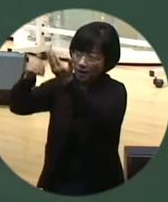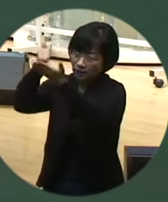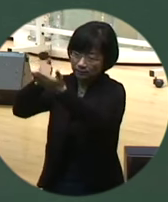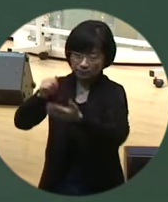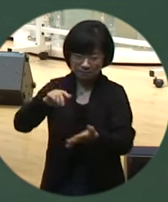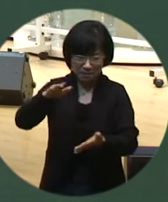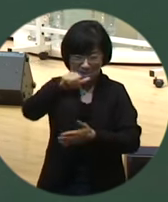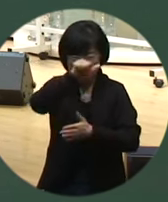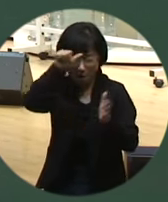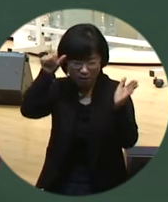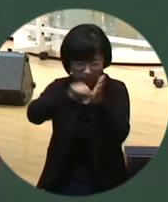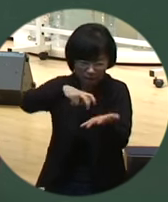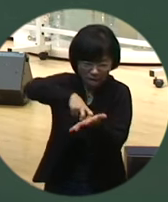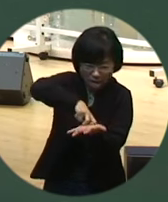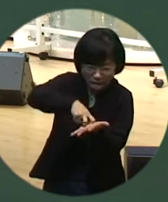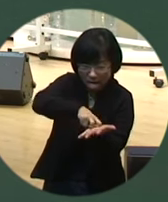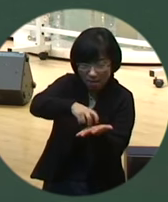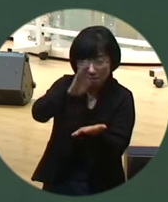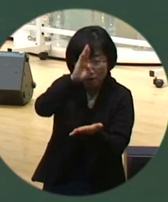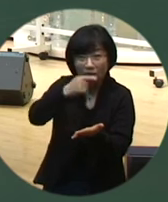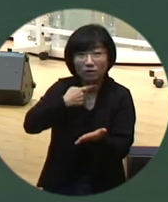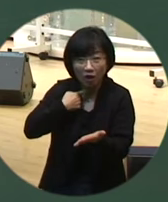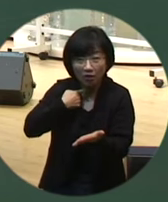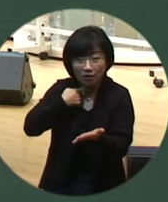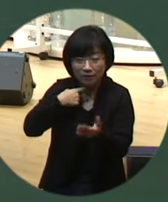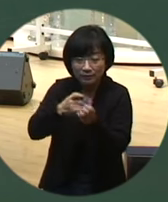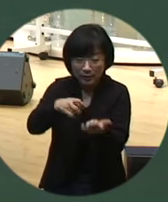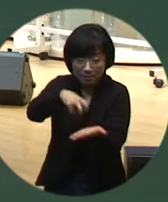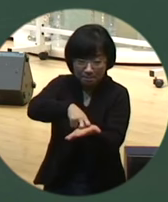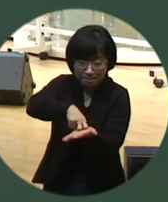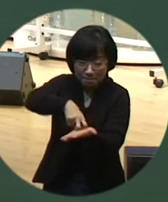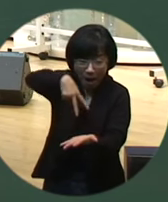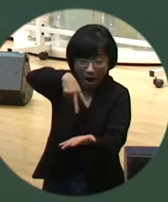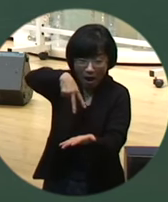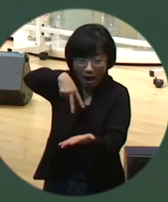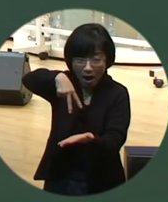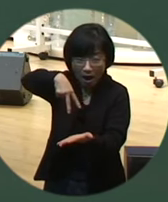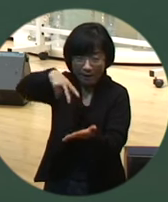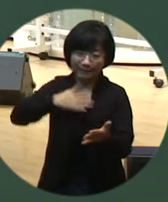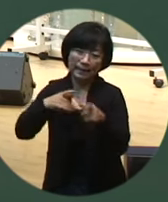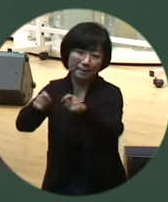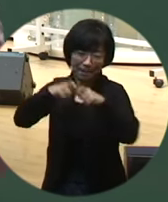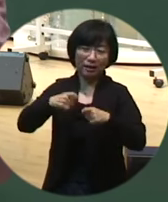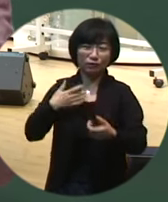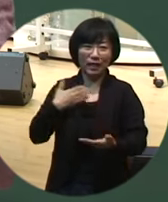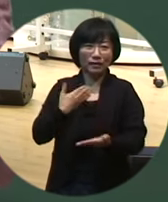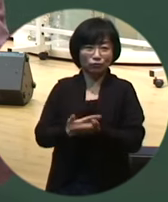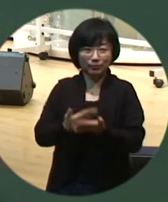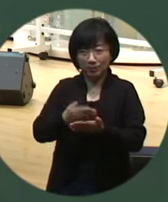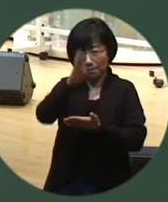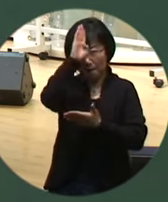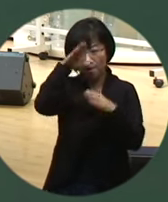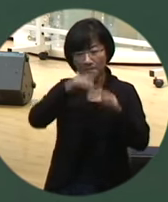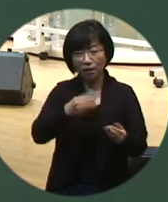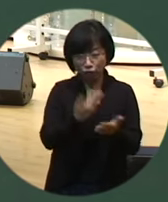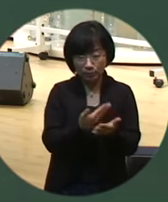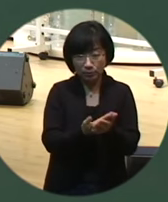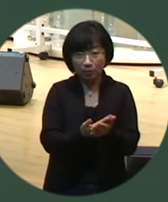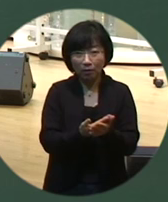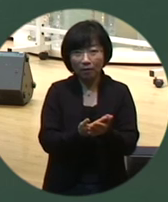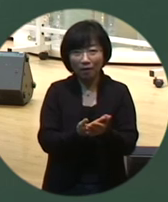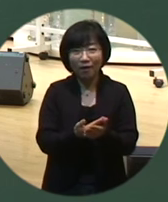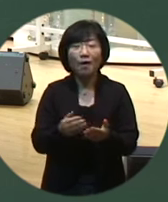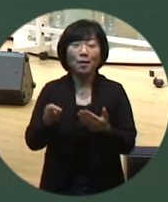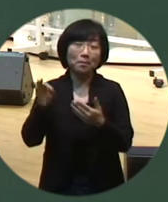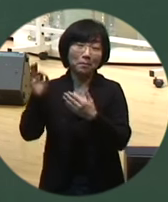Lord, I believe that the God who healed this crippled man will heal me of my illness as well. 주님이 역사하네요. The Lord will not work. 그 말씀을 따라가는 게